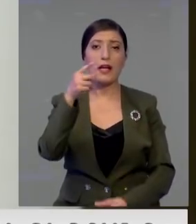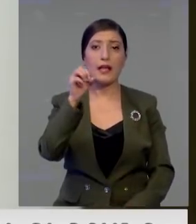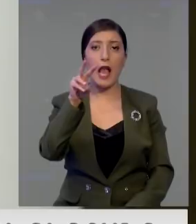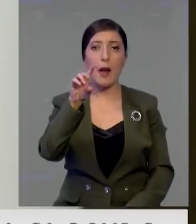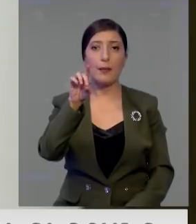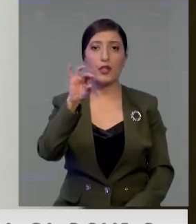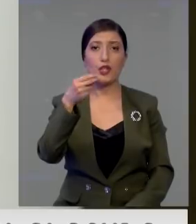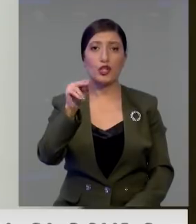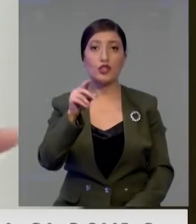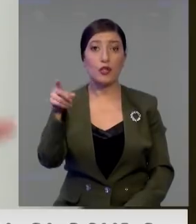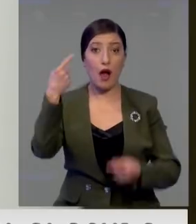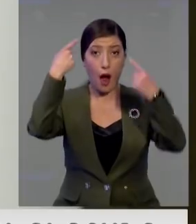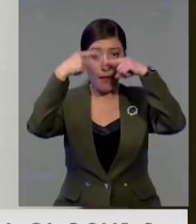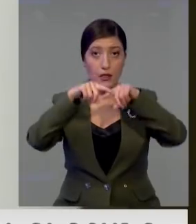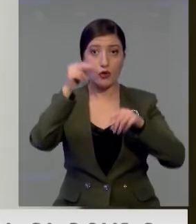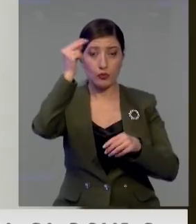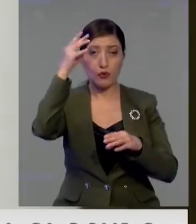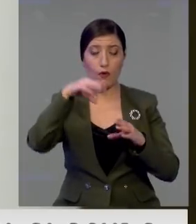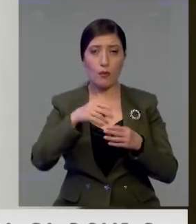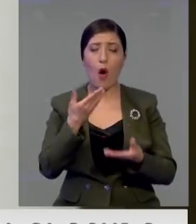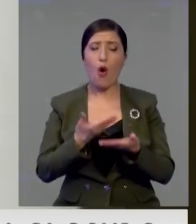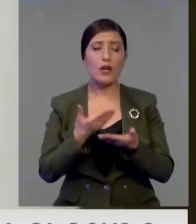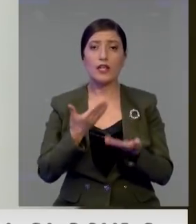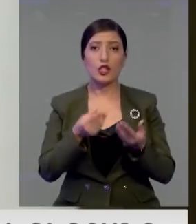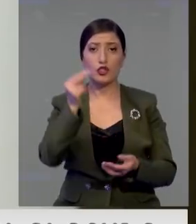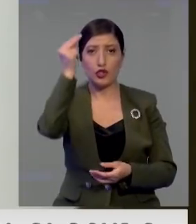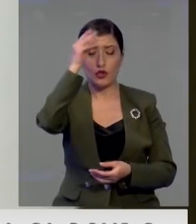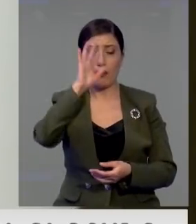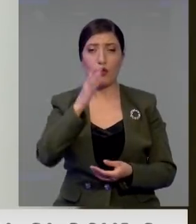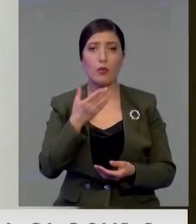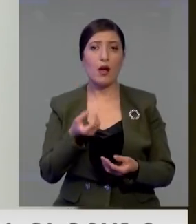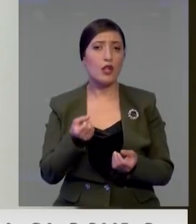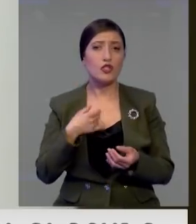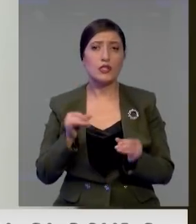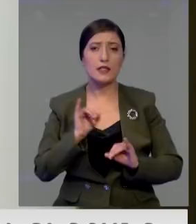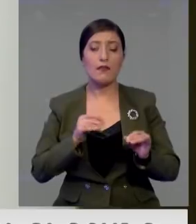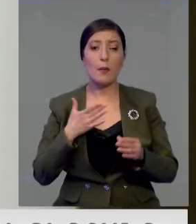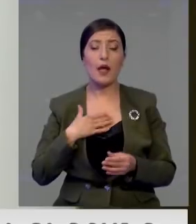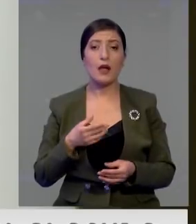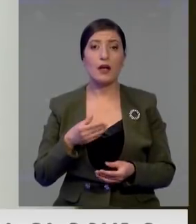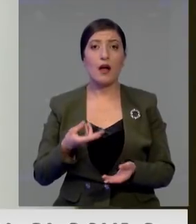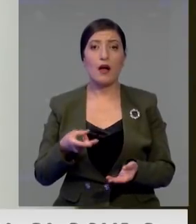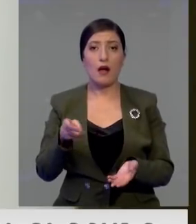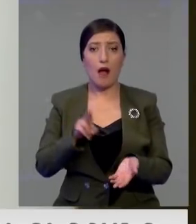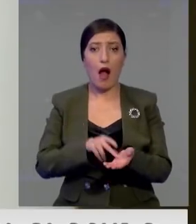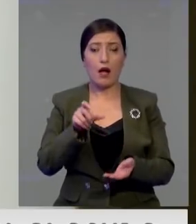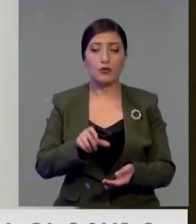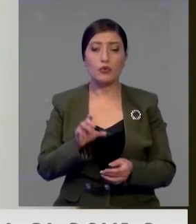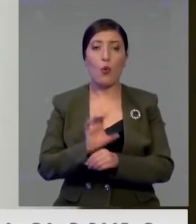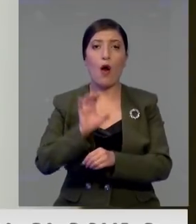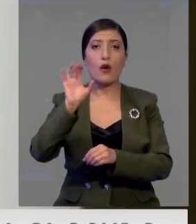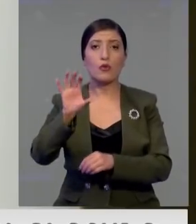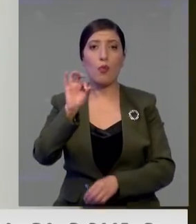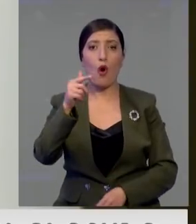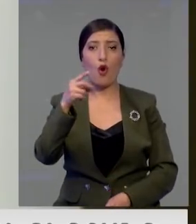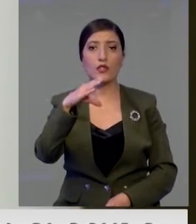սովորում է, թե չէ։ Բա որ չի սովորում, ո՞նց ենք մեր քաղաքացուն թույլ տալիս գնա, որ ինքը Օքսֆորդում սովորի։ Ասենք,